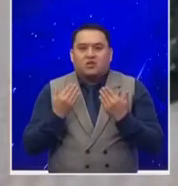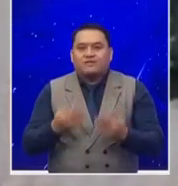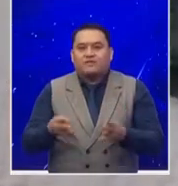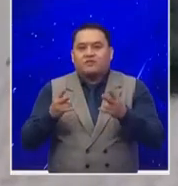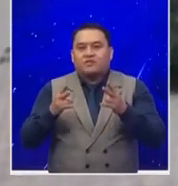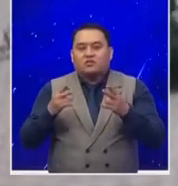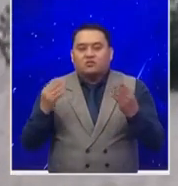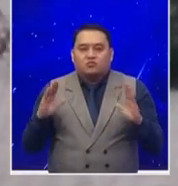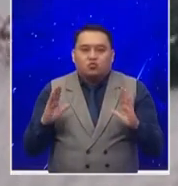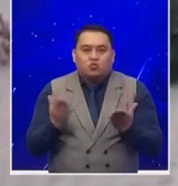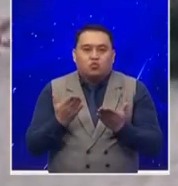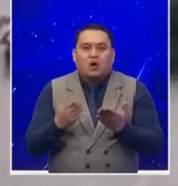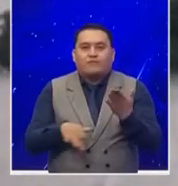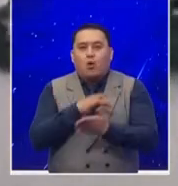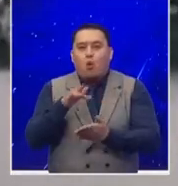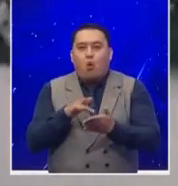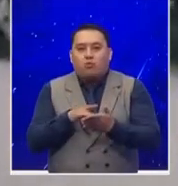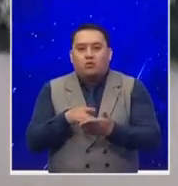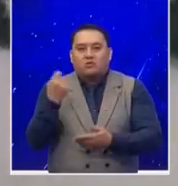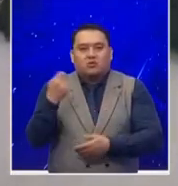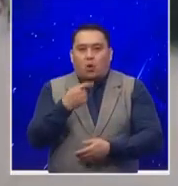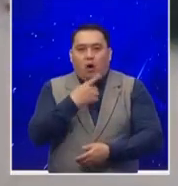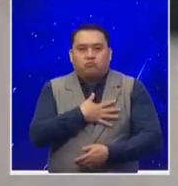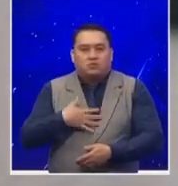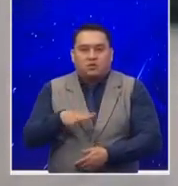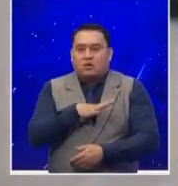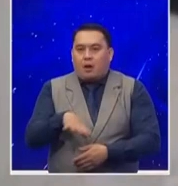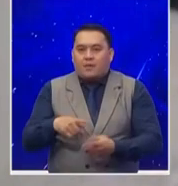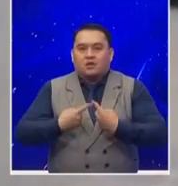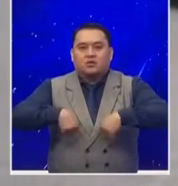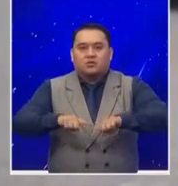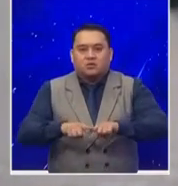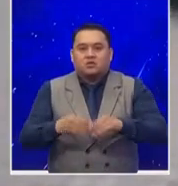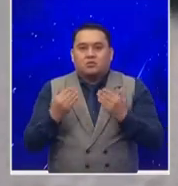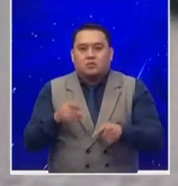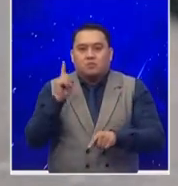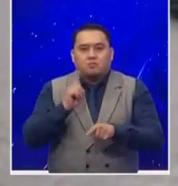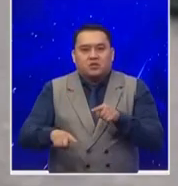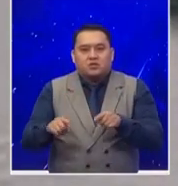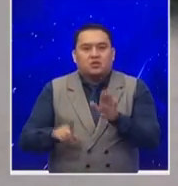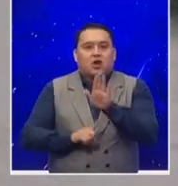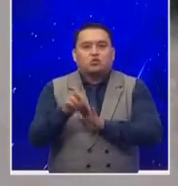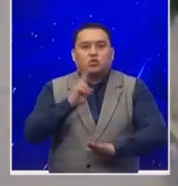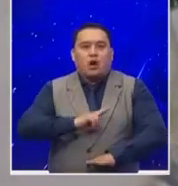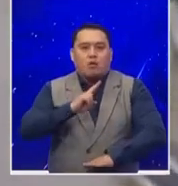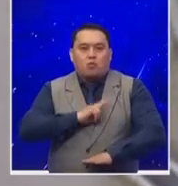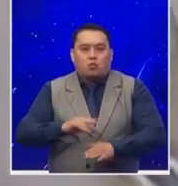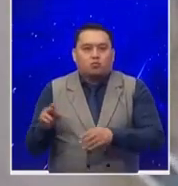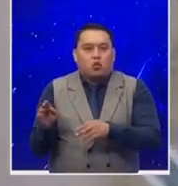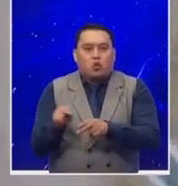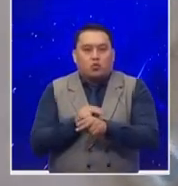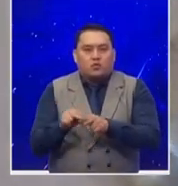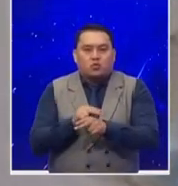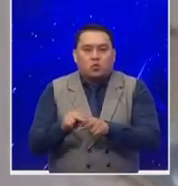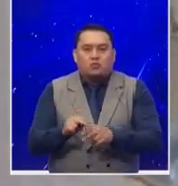Инцидент прокомментировало руководство города. Никто не пострадал. Сотрудники отдела ЖКХ в кратчайшие сроки начнут работы по демонтажу